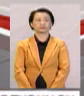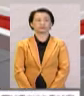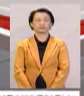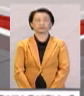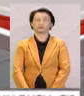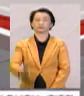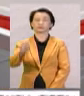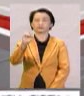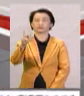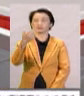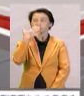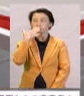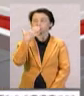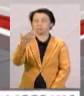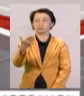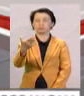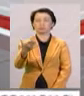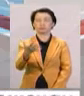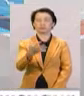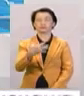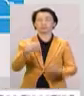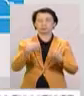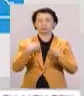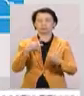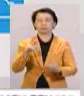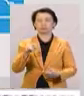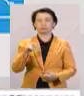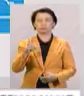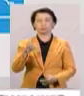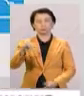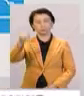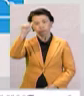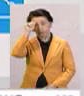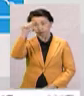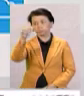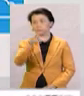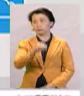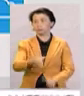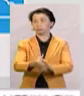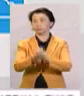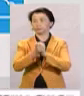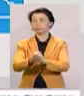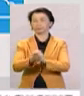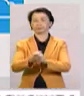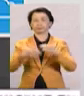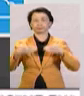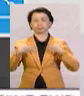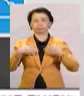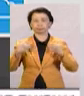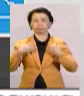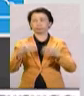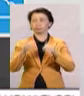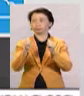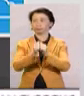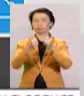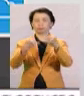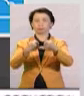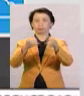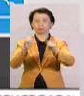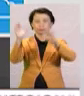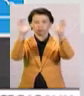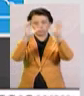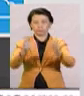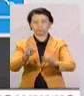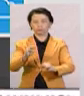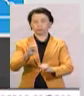Baik, terima kasih Faris dan Atika yang berada di Angkasa Puria. Assalamualaikum dan salam sejahtera. Masih lagi bersama Jabatan Meteorologi